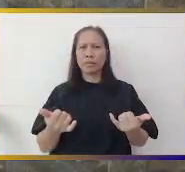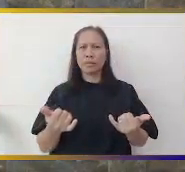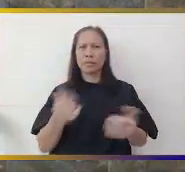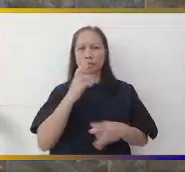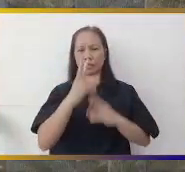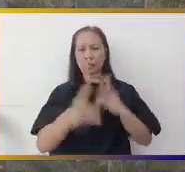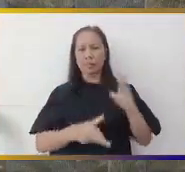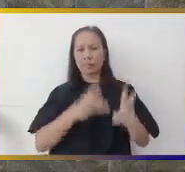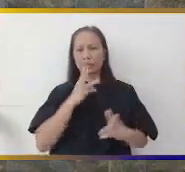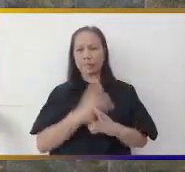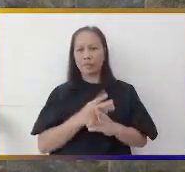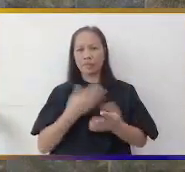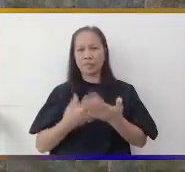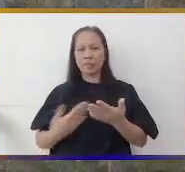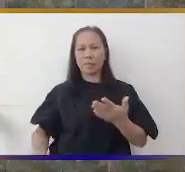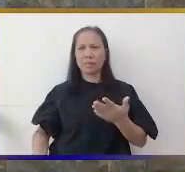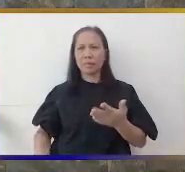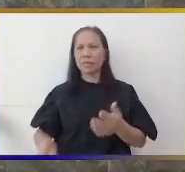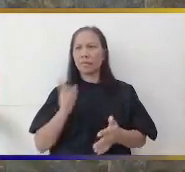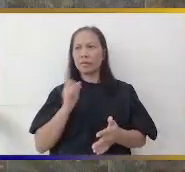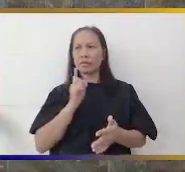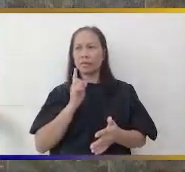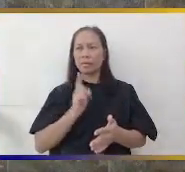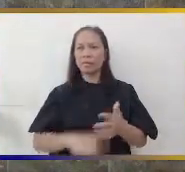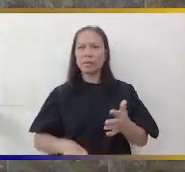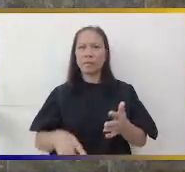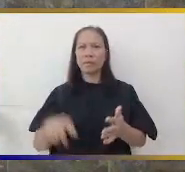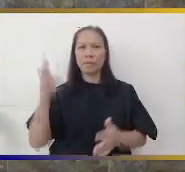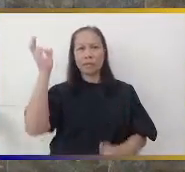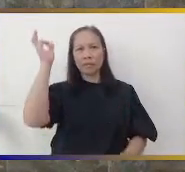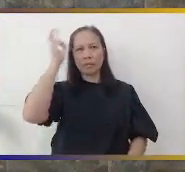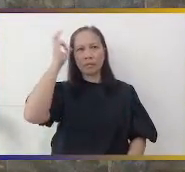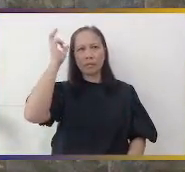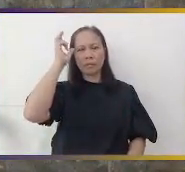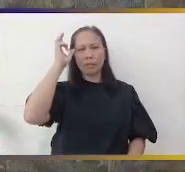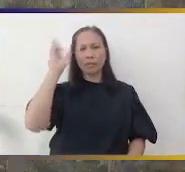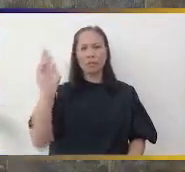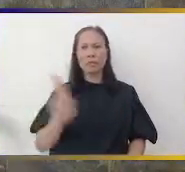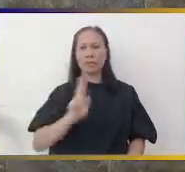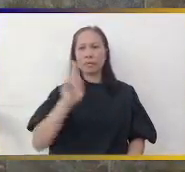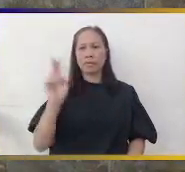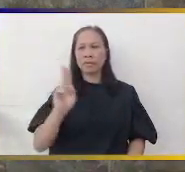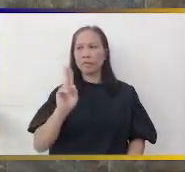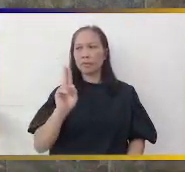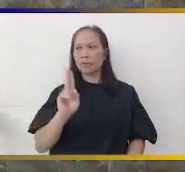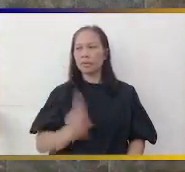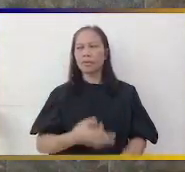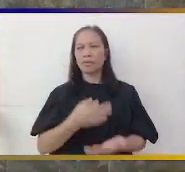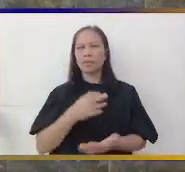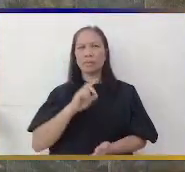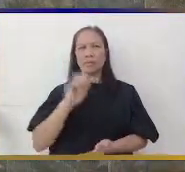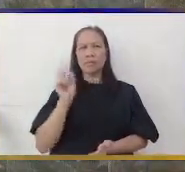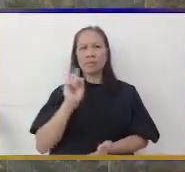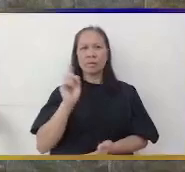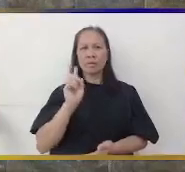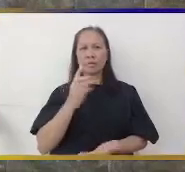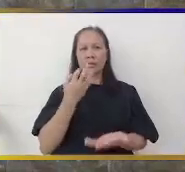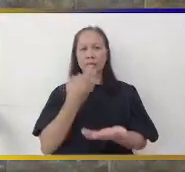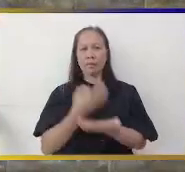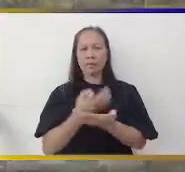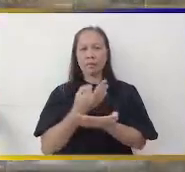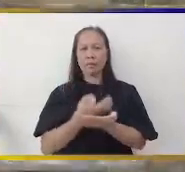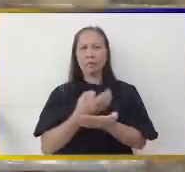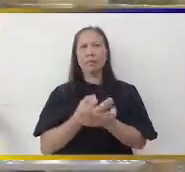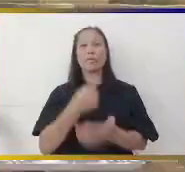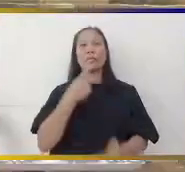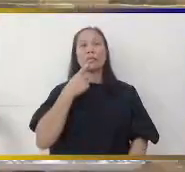anong ginagamit ng diyablo Anong pinagtutuunan ng tao ngayon sa mundo Ano yun pera Sabi nga ng ating mahal ng